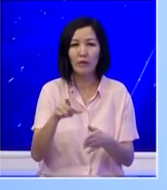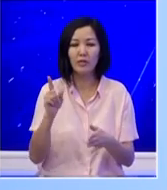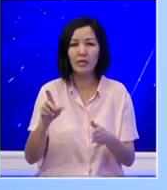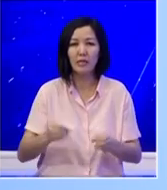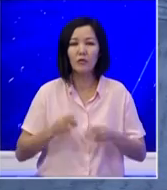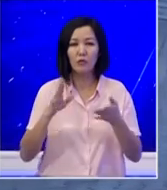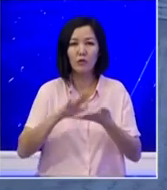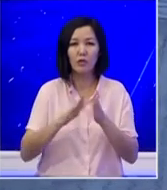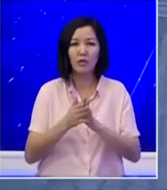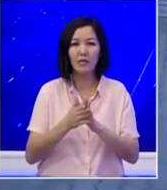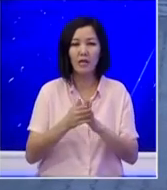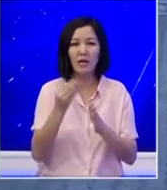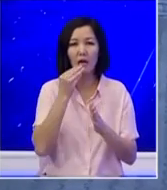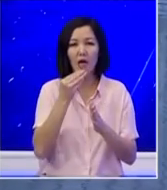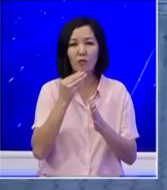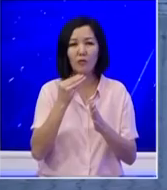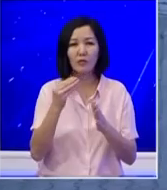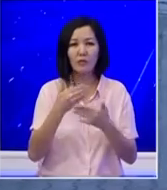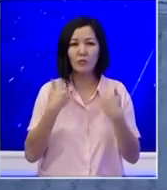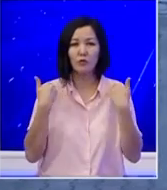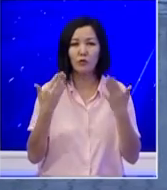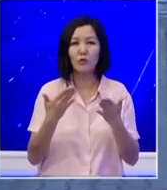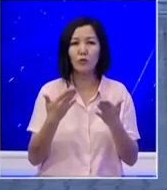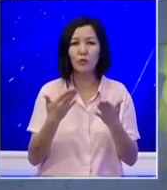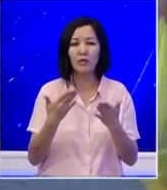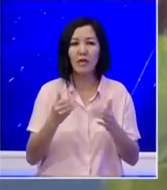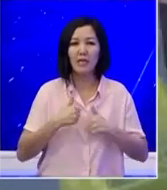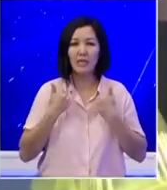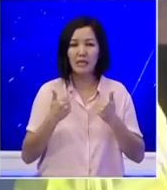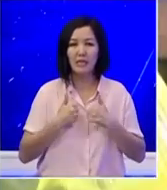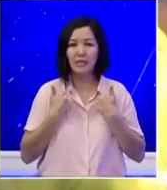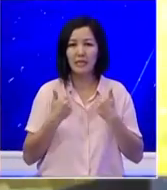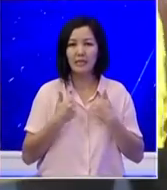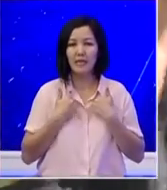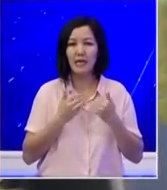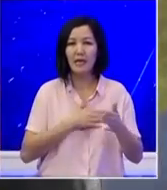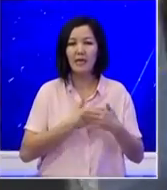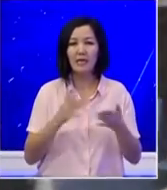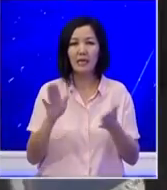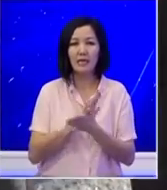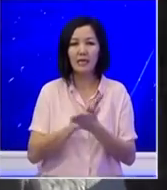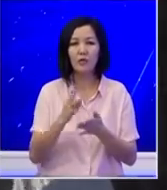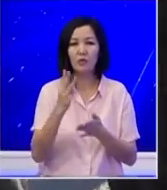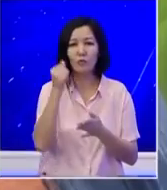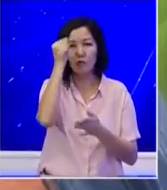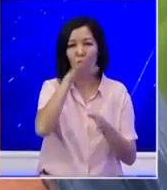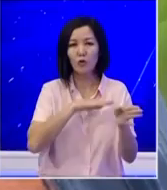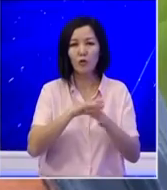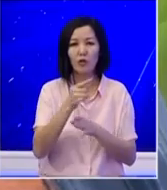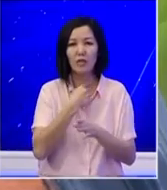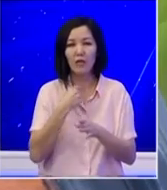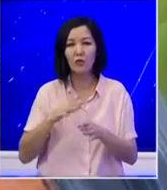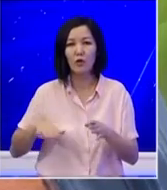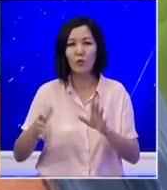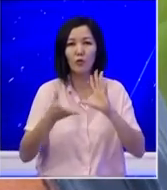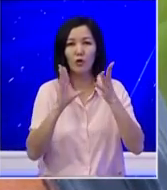төтенше жағдайда ауызашар берудің амалын жасады. Айта кетейік, жақсылықта жарысайық еріктілер тобына биыл 3 жыл. Талдықорған өңірі